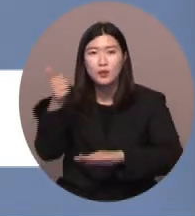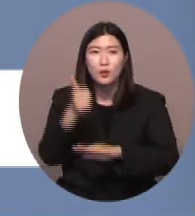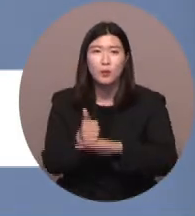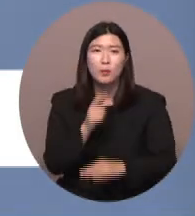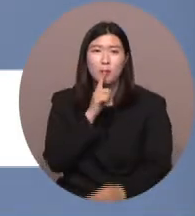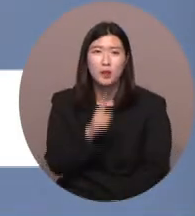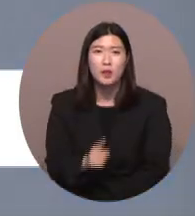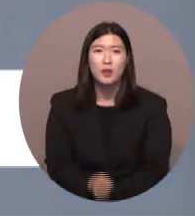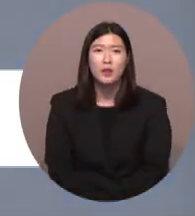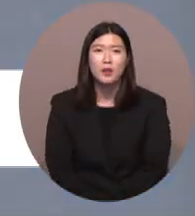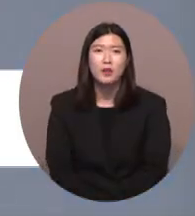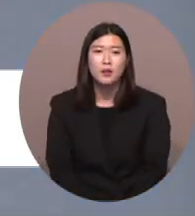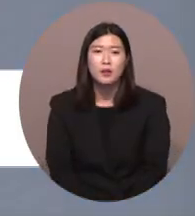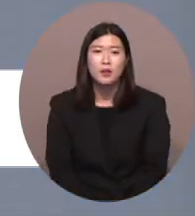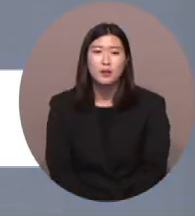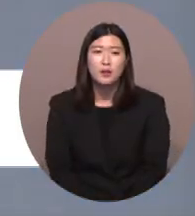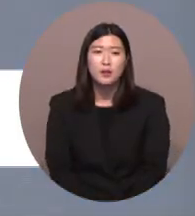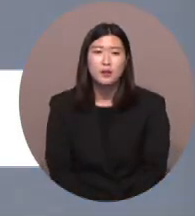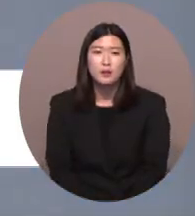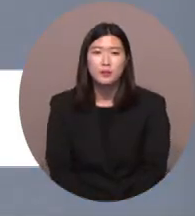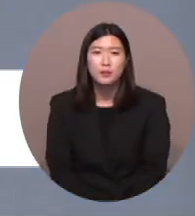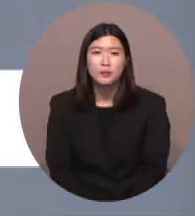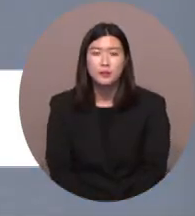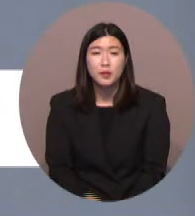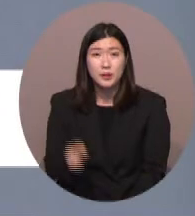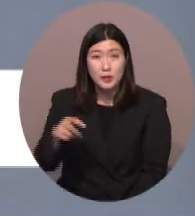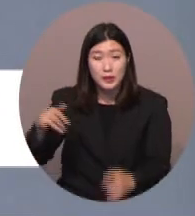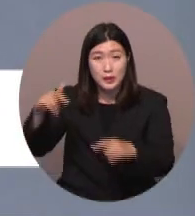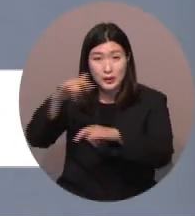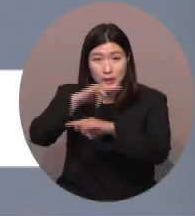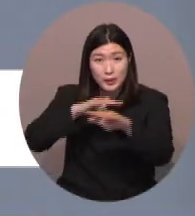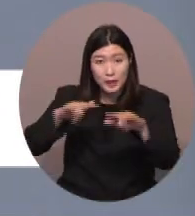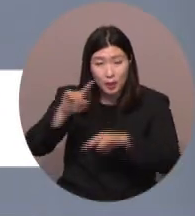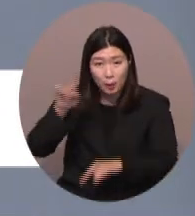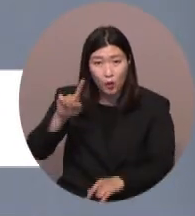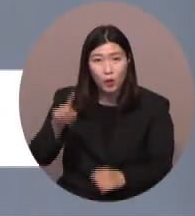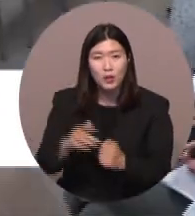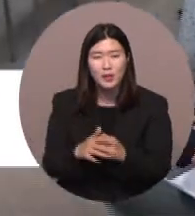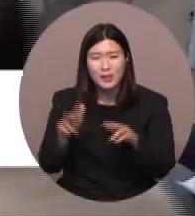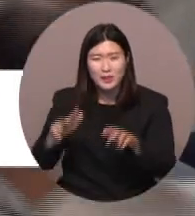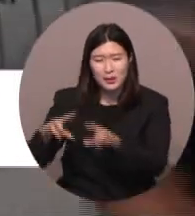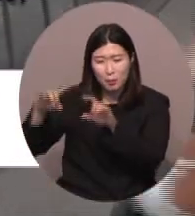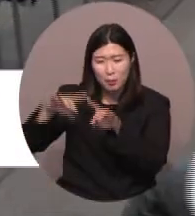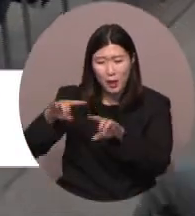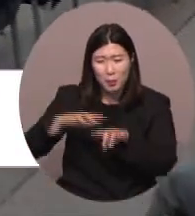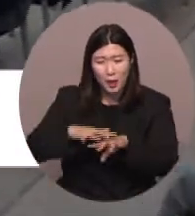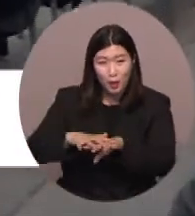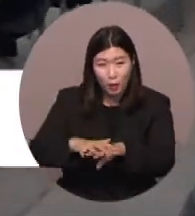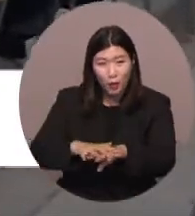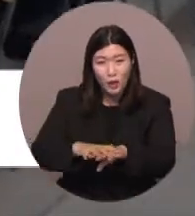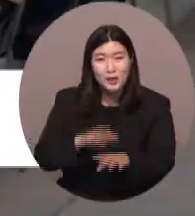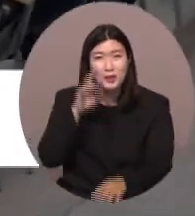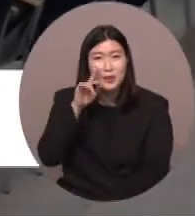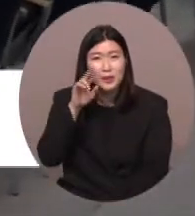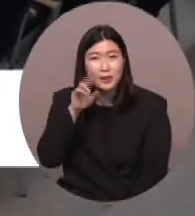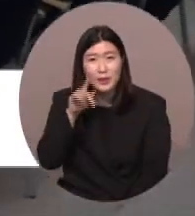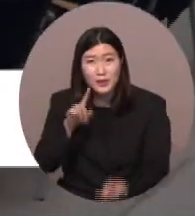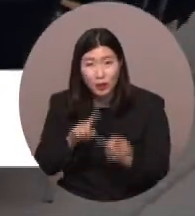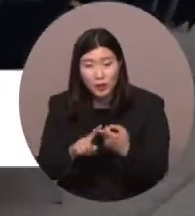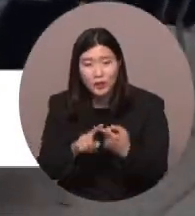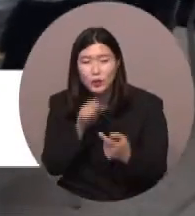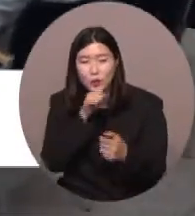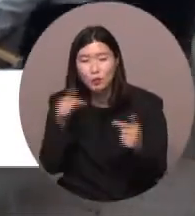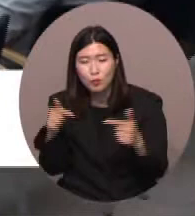확인됐다고 밝혔습니다 항공 위성 이루기는 현재 15 에서 30m 수준인 취 ps 위치 오차를